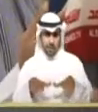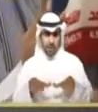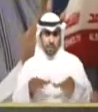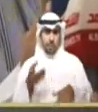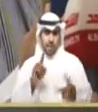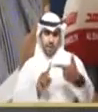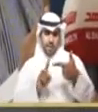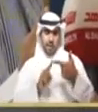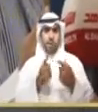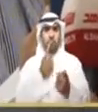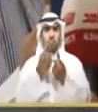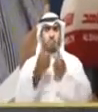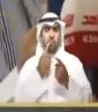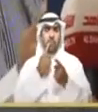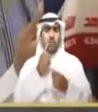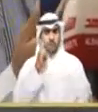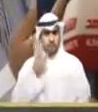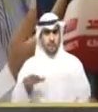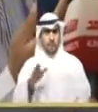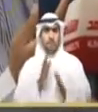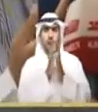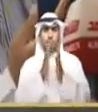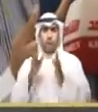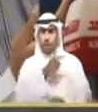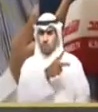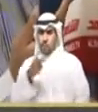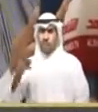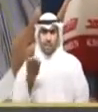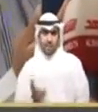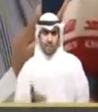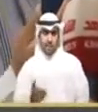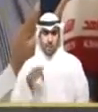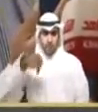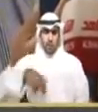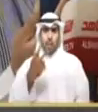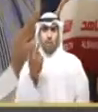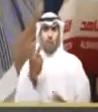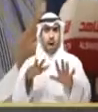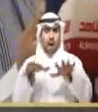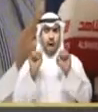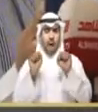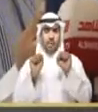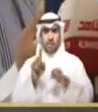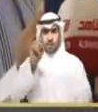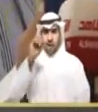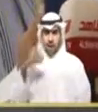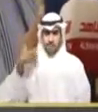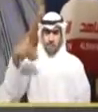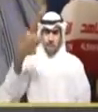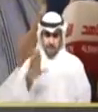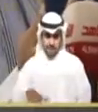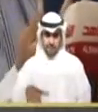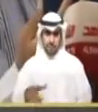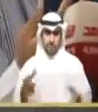مناقشة باقي المواد. اليوم ناقشنا 8 مواد، إن شاء الله راح يكون في